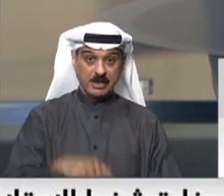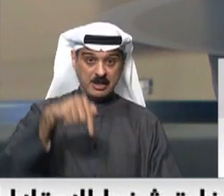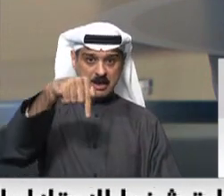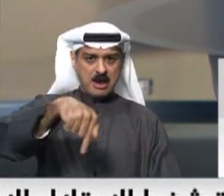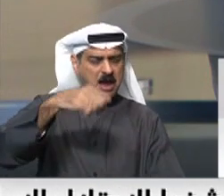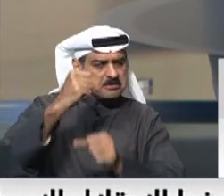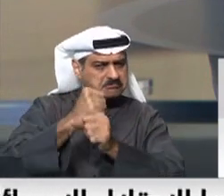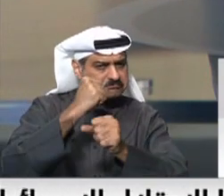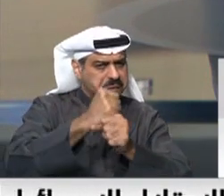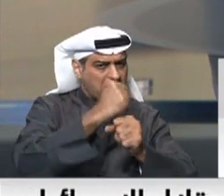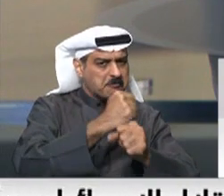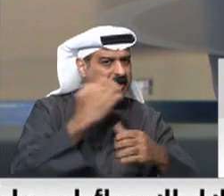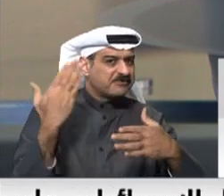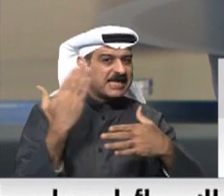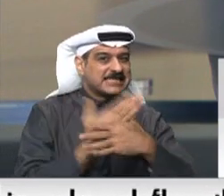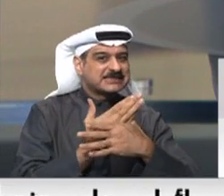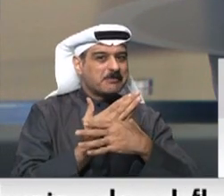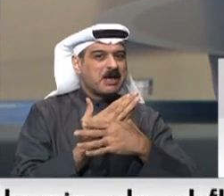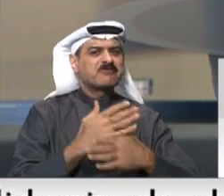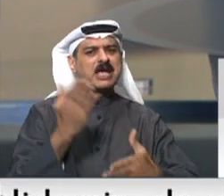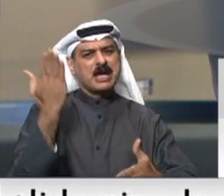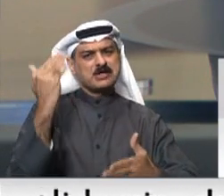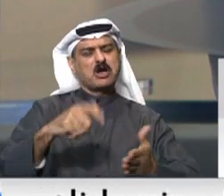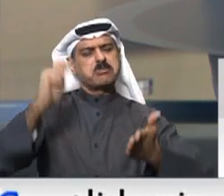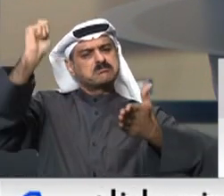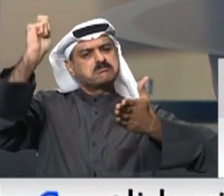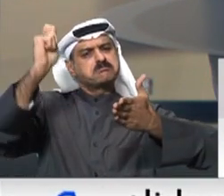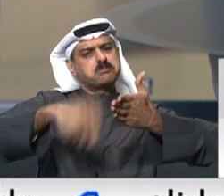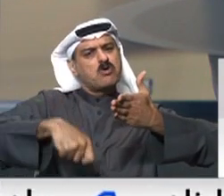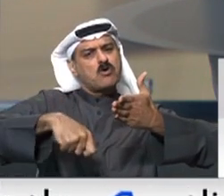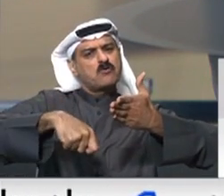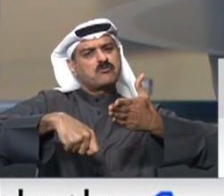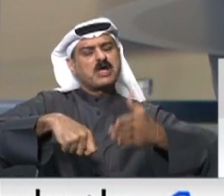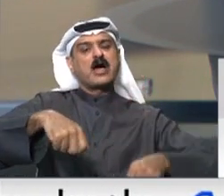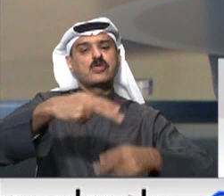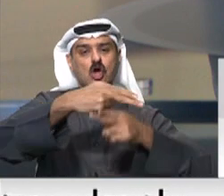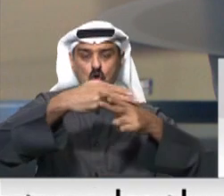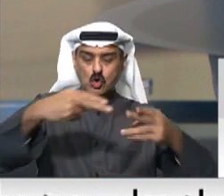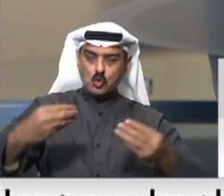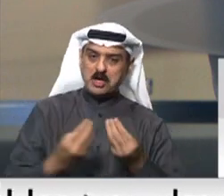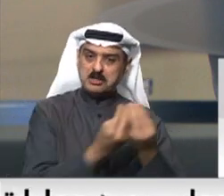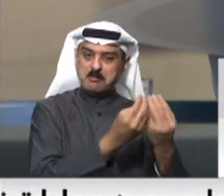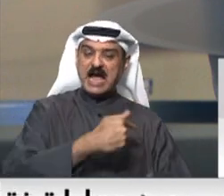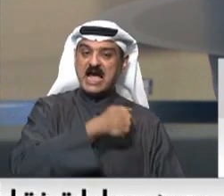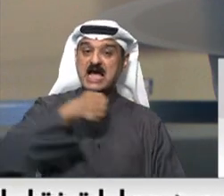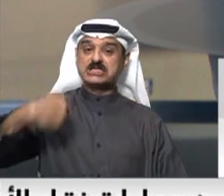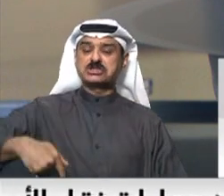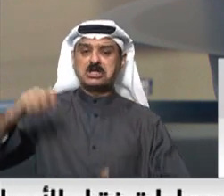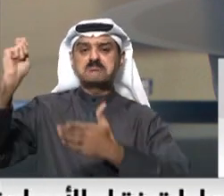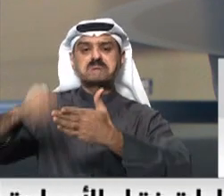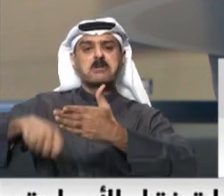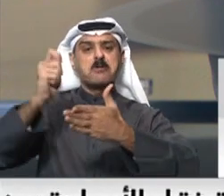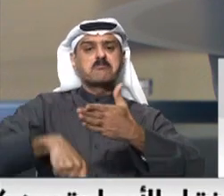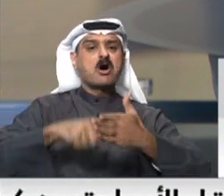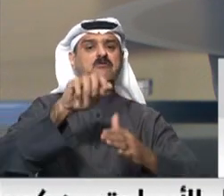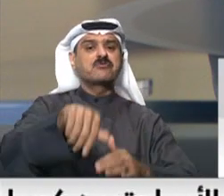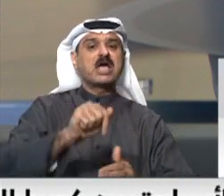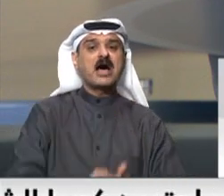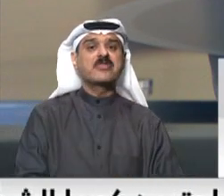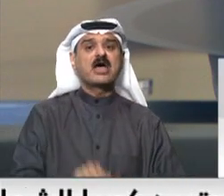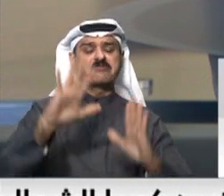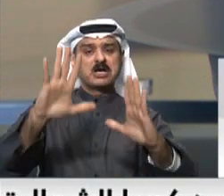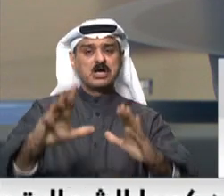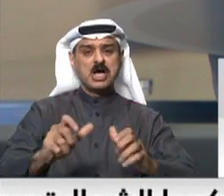ترجمة للاتفاقيات التنموية المبرمة مؤخرا بين دولة الكويت وجمهورية الصين الشعبية، ويتضمن